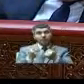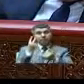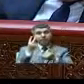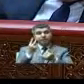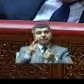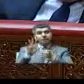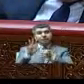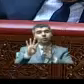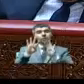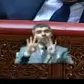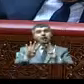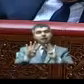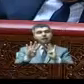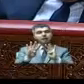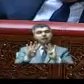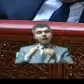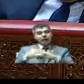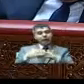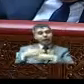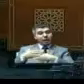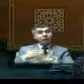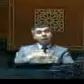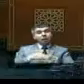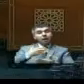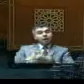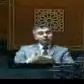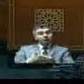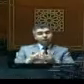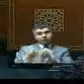مهم منهم. إحصاء وتتبع